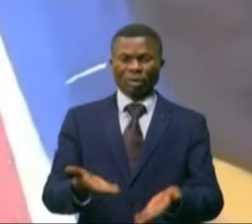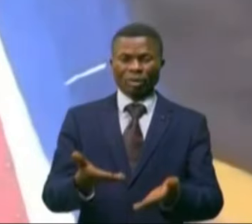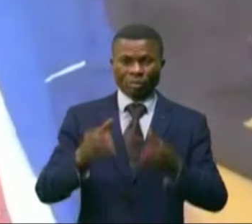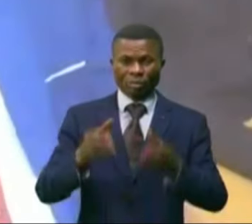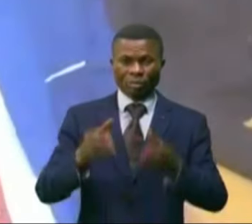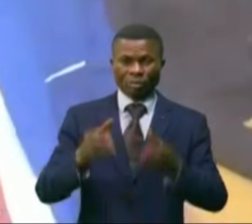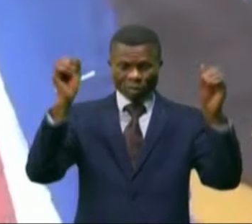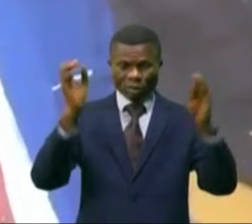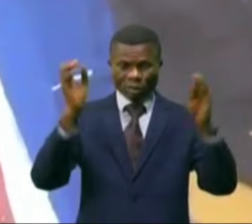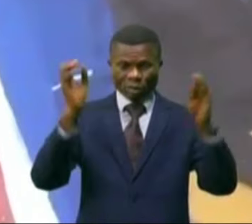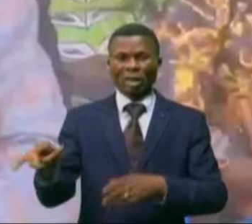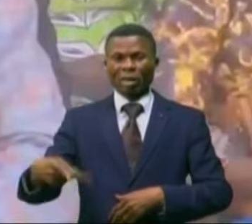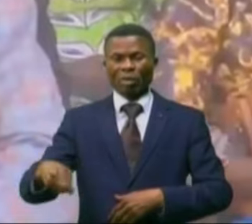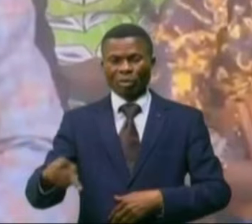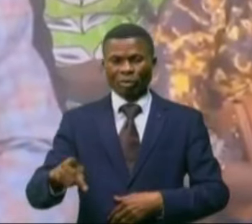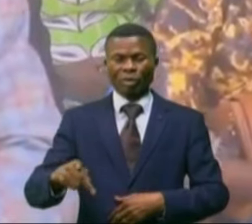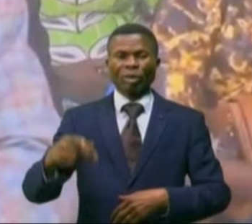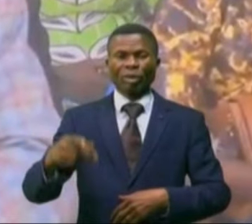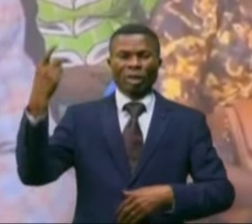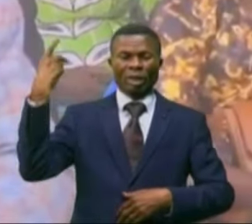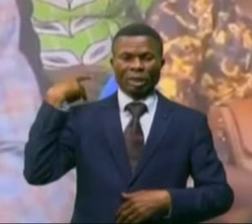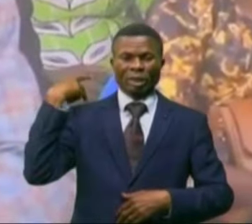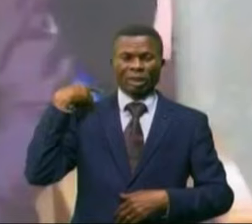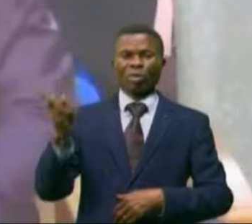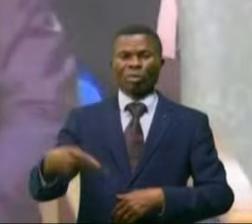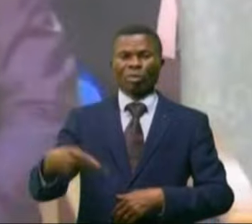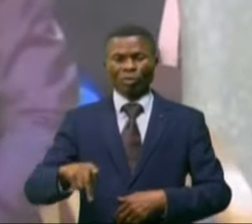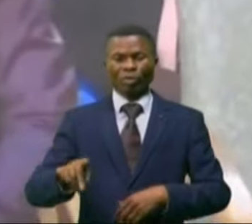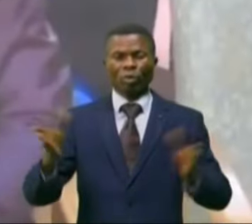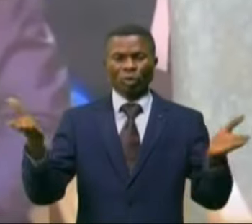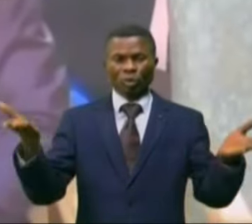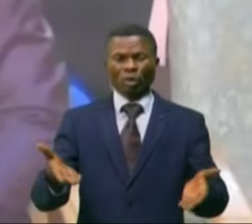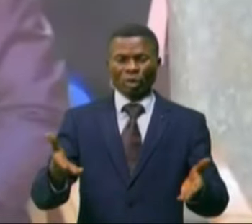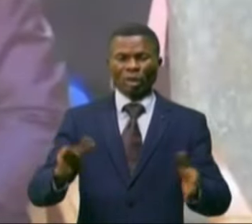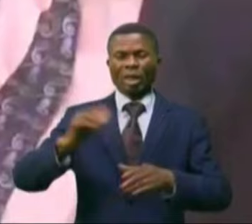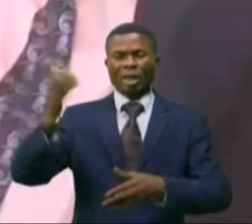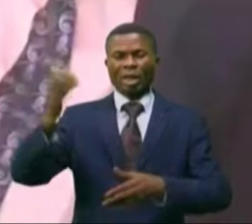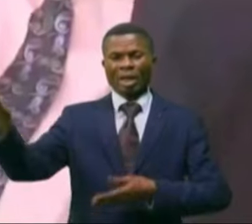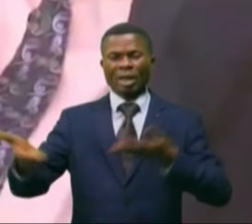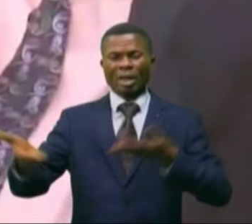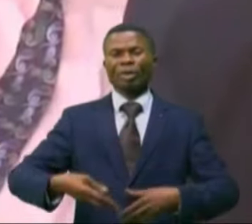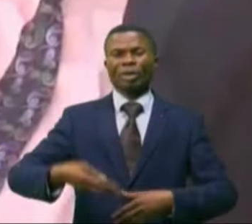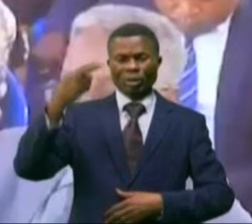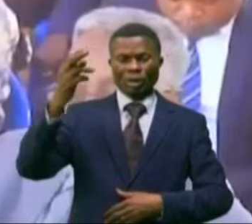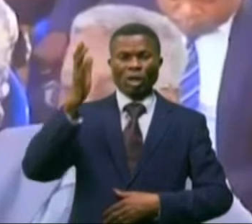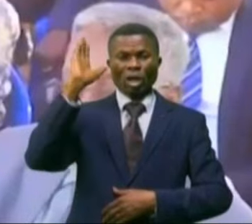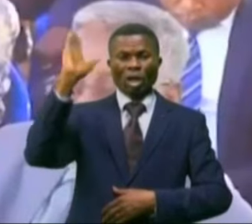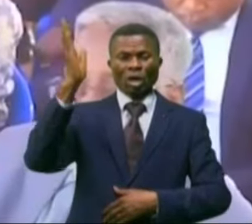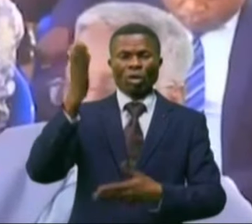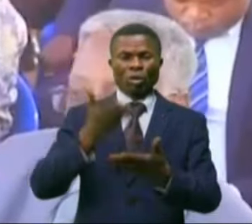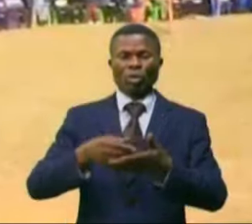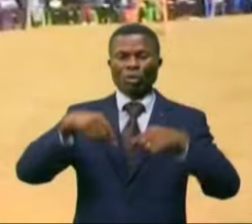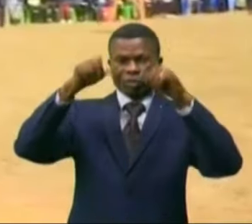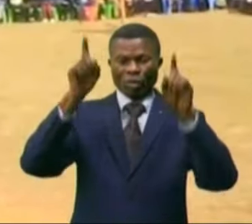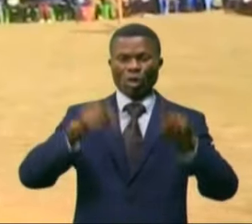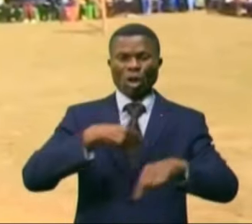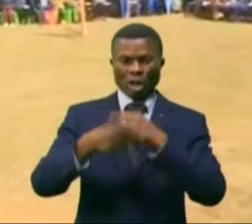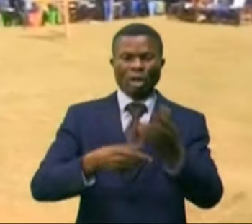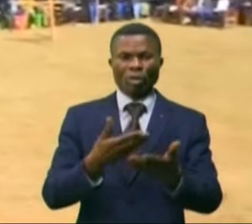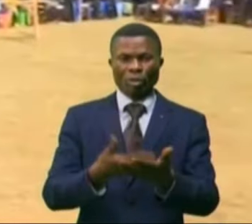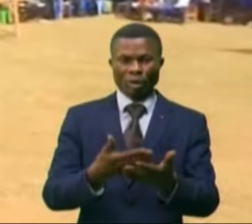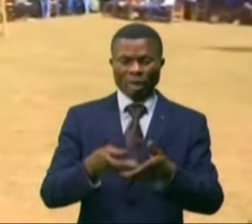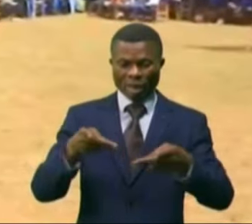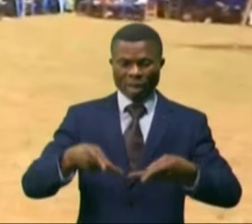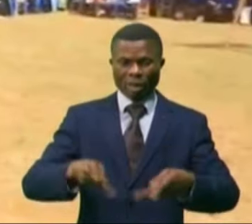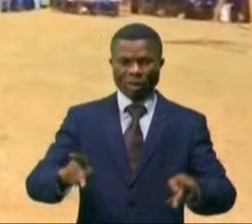président de l'Assemblée provinciale, les honorables députés provinciaux et d'autres invités. Cette conférence annuelle qui s'ouvre à ces jours